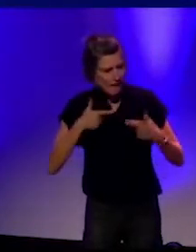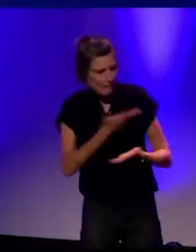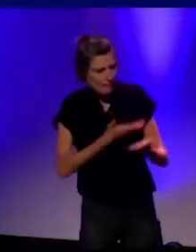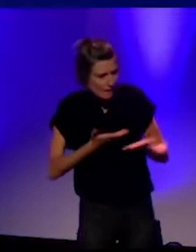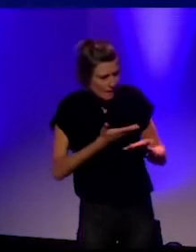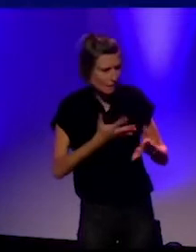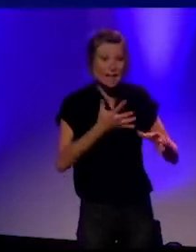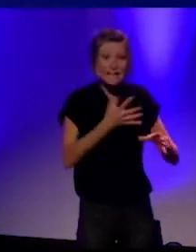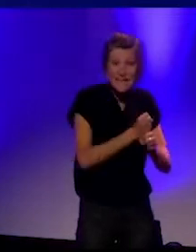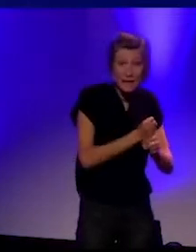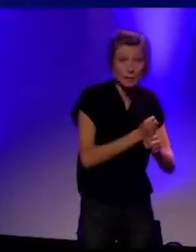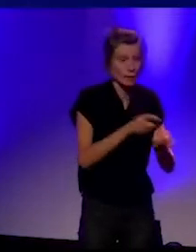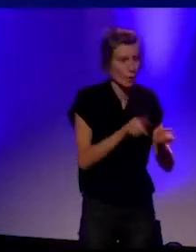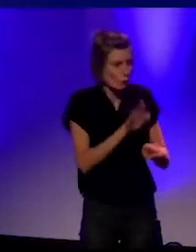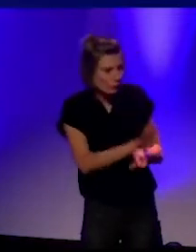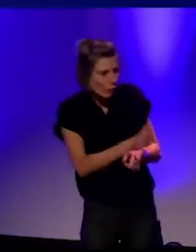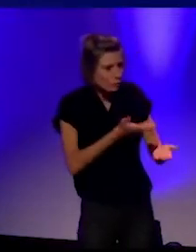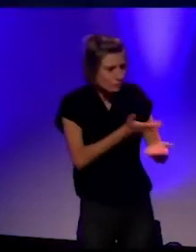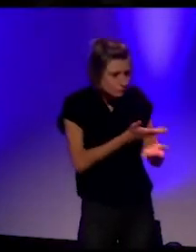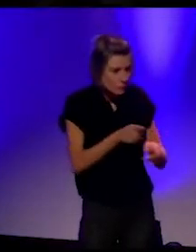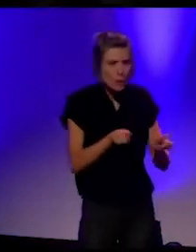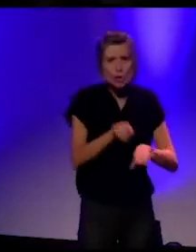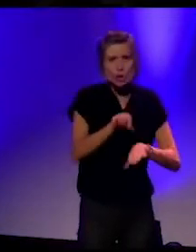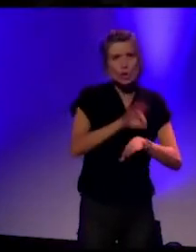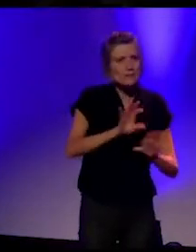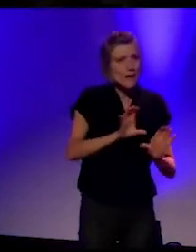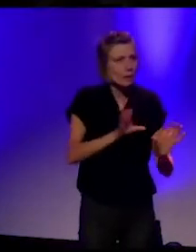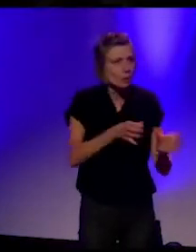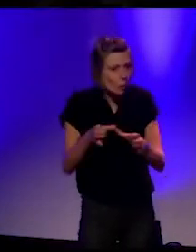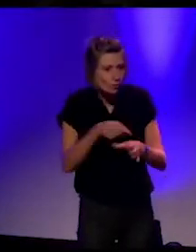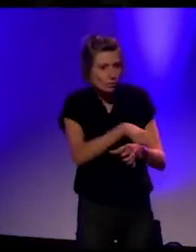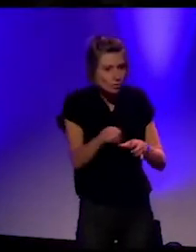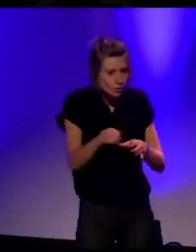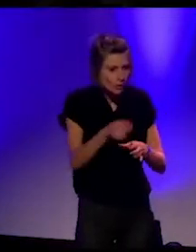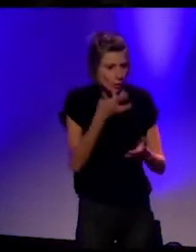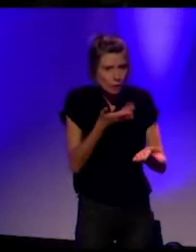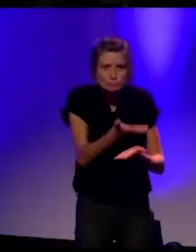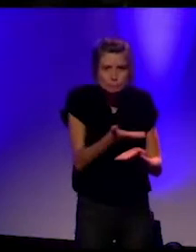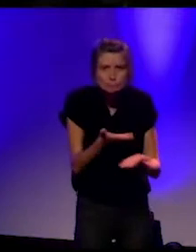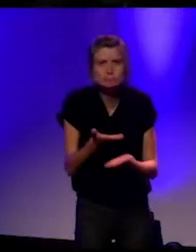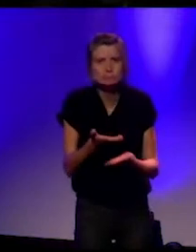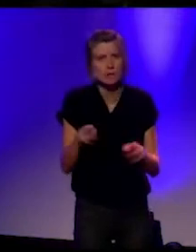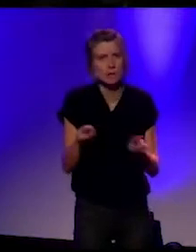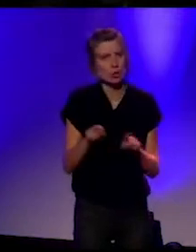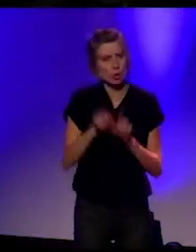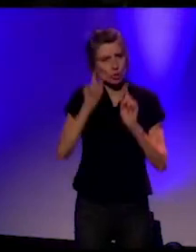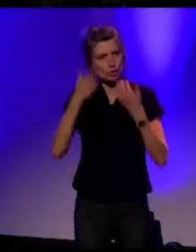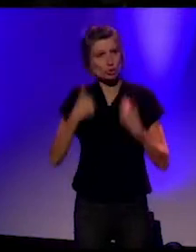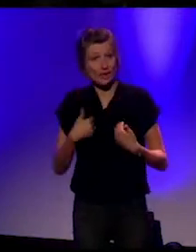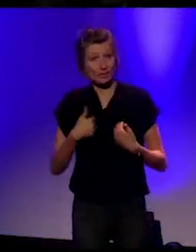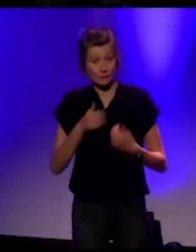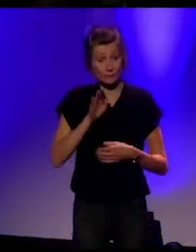samen met en vanuit die kwetsbare groepen, voor en door studenten. En dit is niets